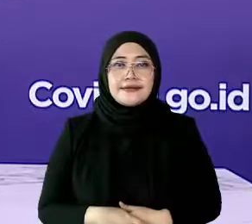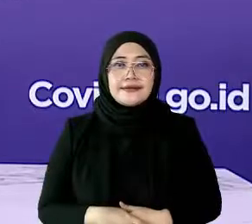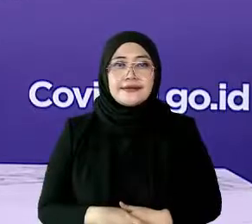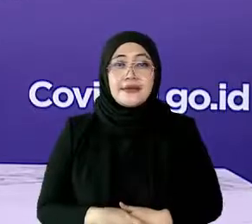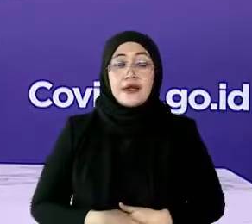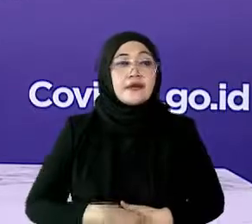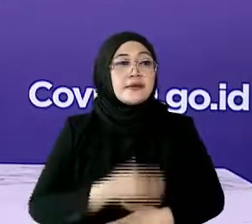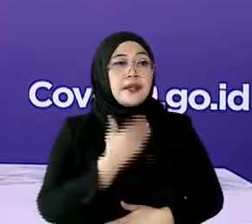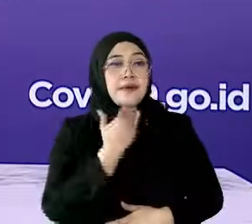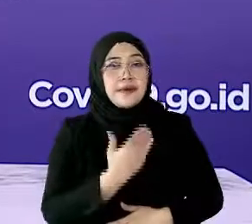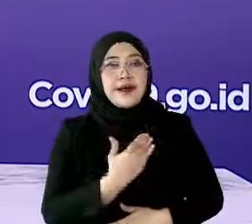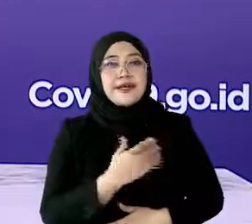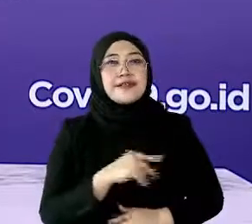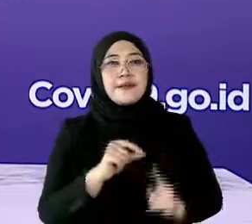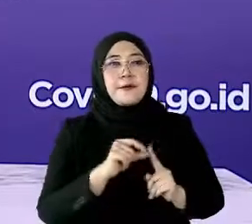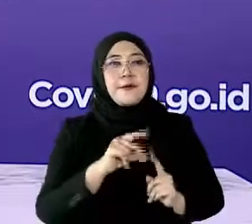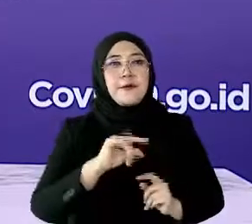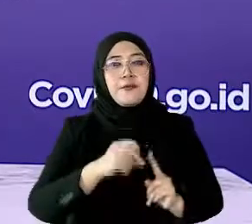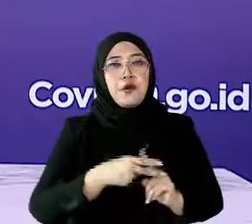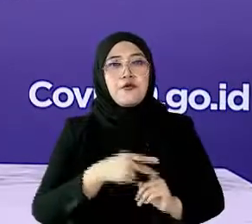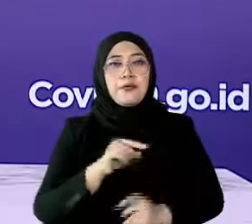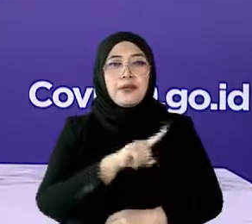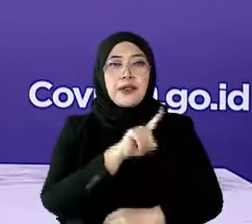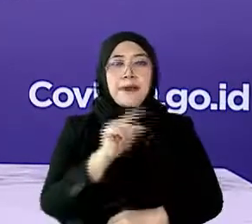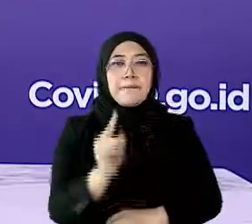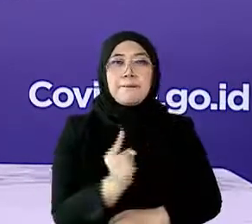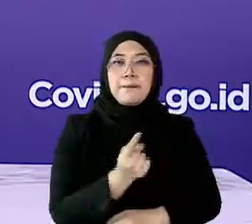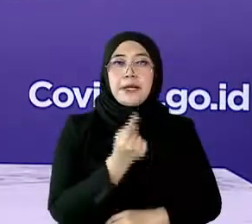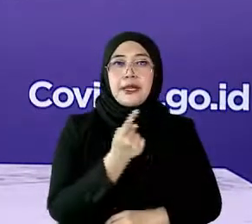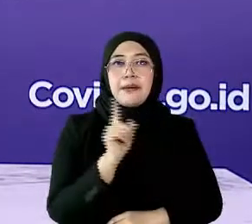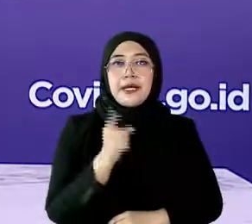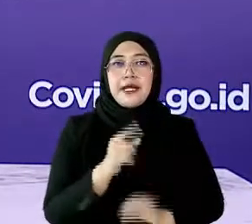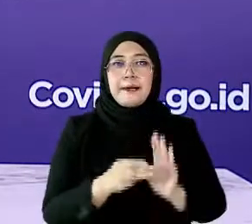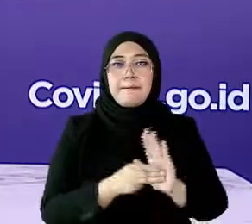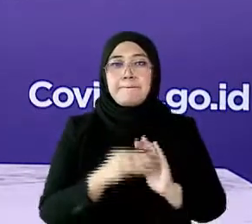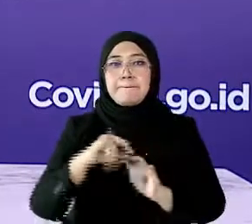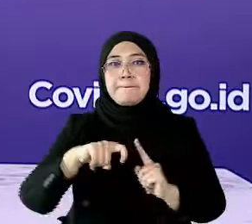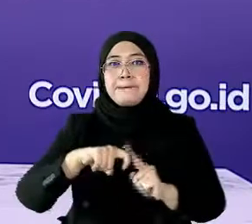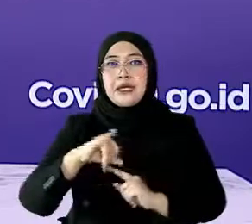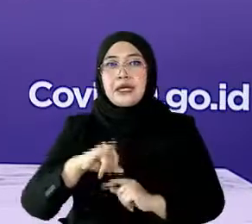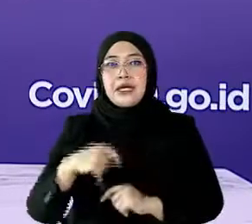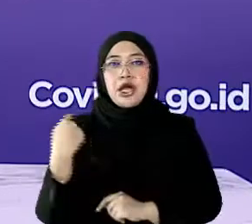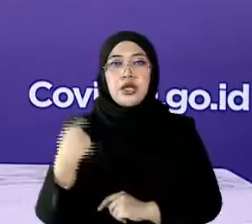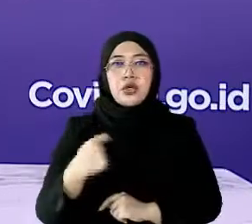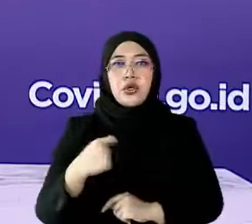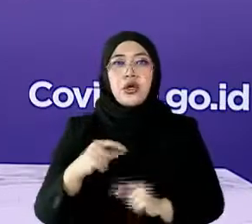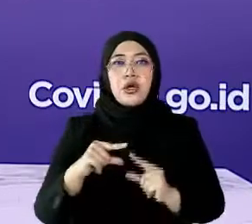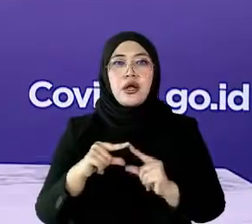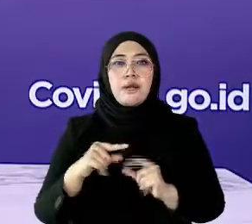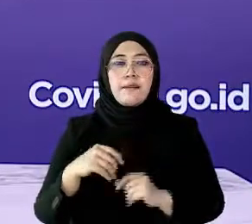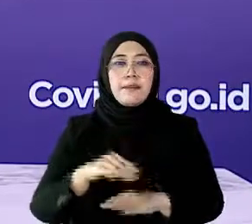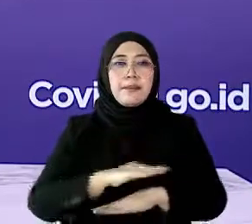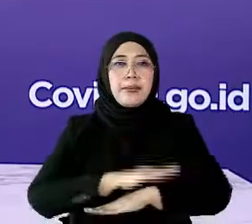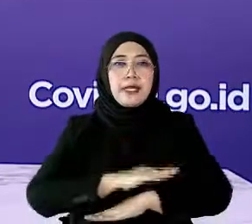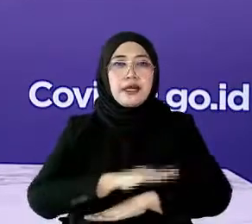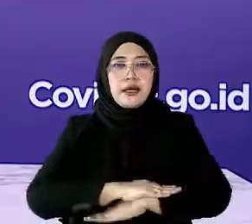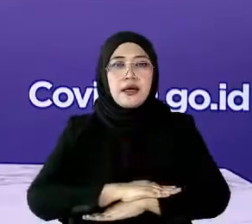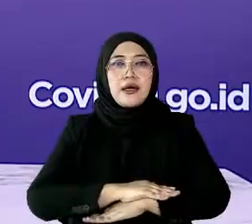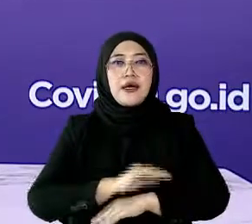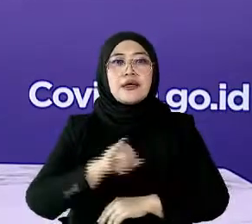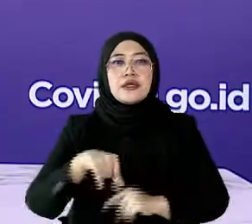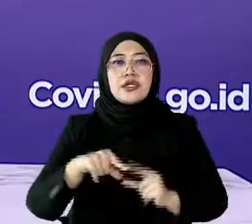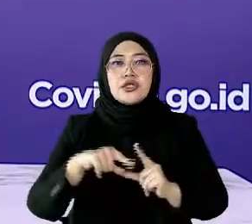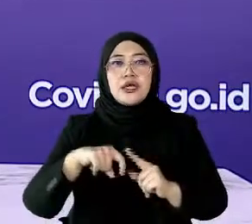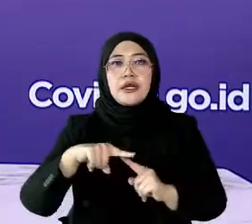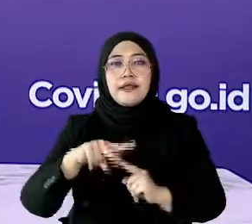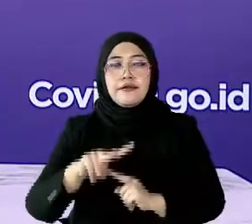terima kasih browser pertanyaan persamaan dari Gigi kantor berita Turki anadolu freestyle jaktv